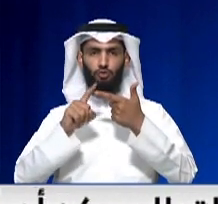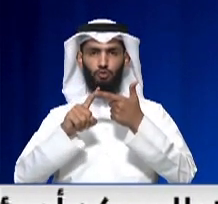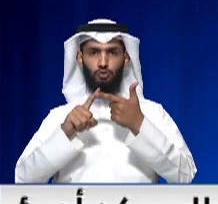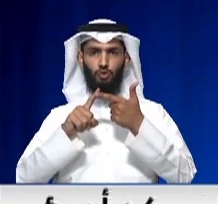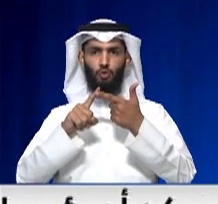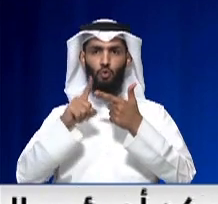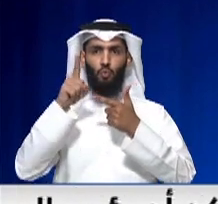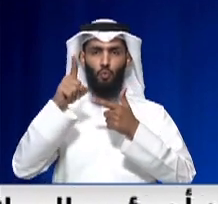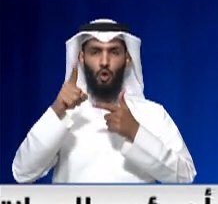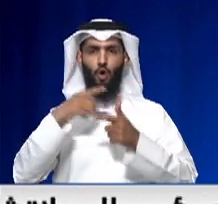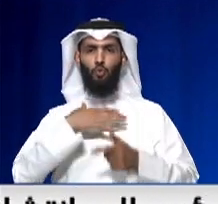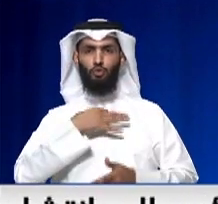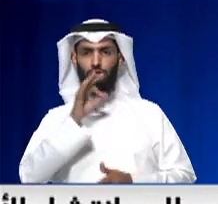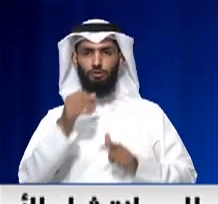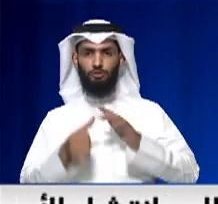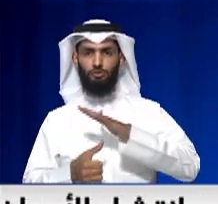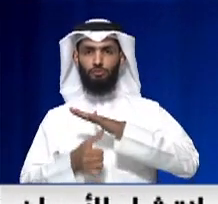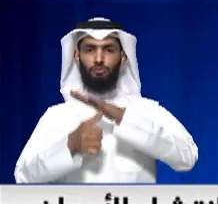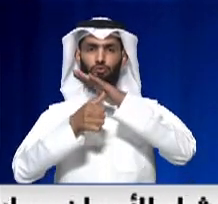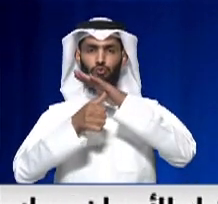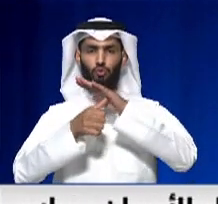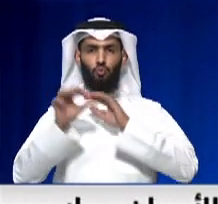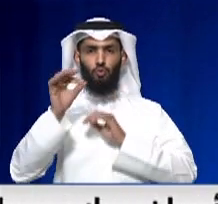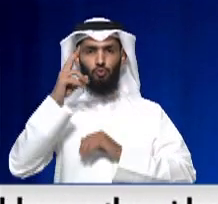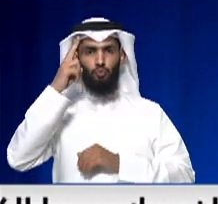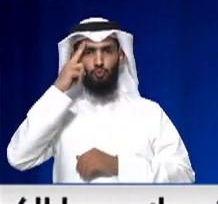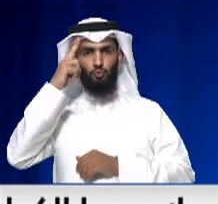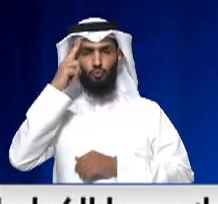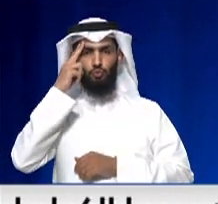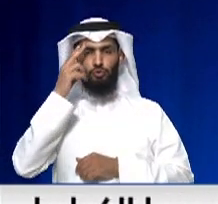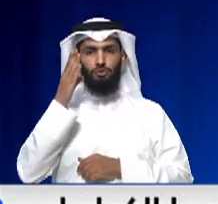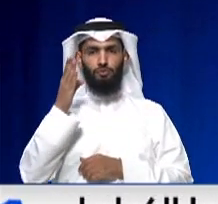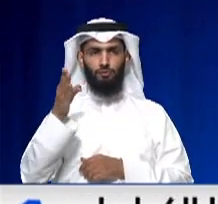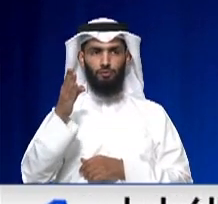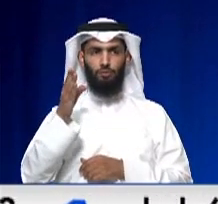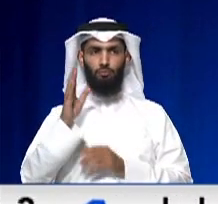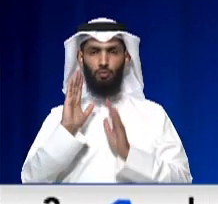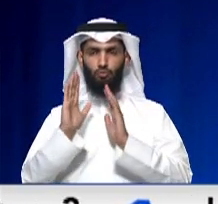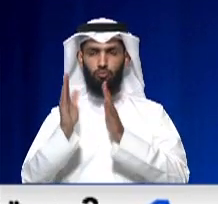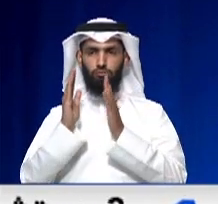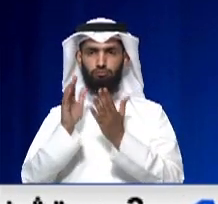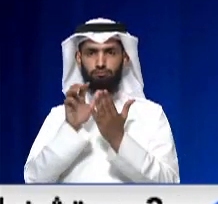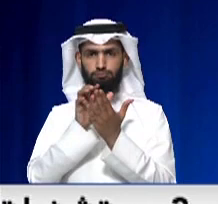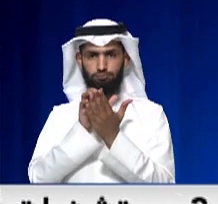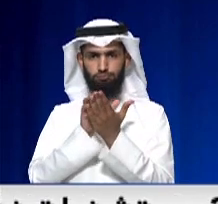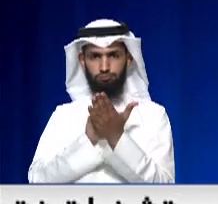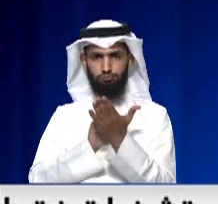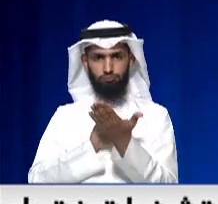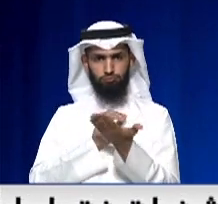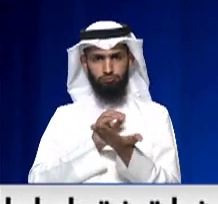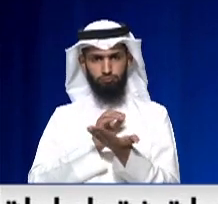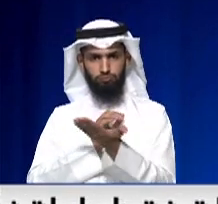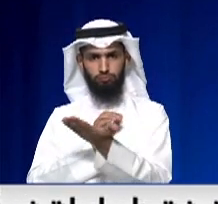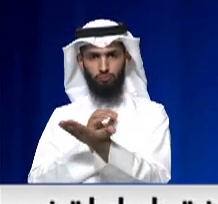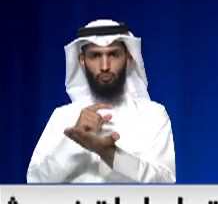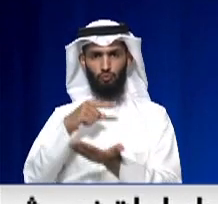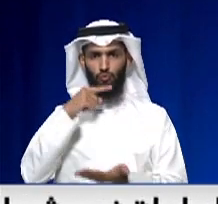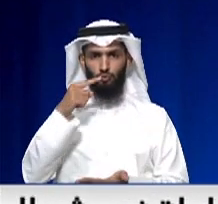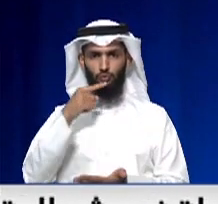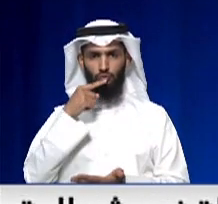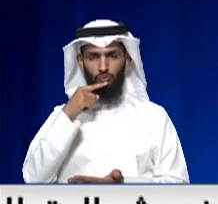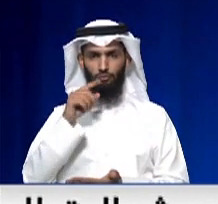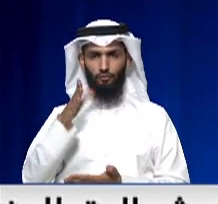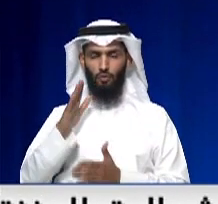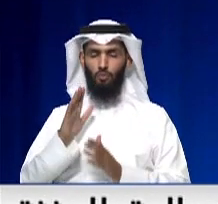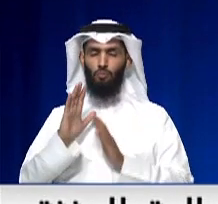رئيس مجلس الوزراء في المملكه العربيه السعوديه الشقيقه عبر فيها سموه حفظه الله عن خالص